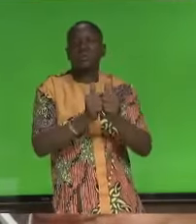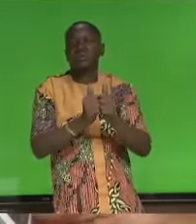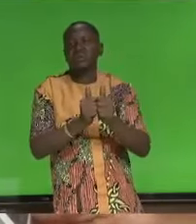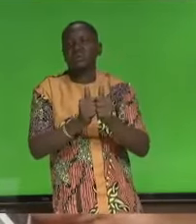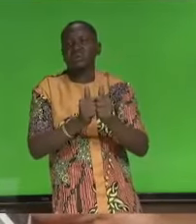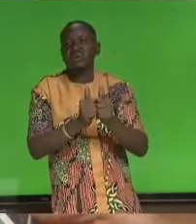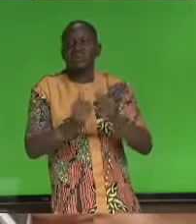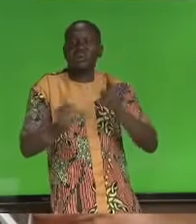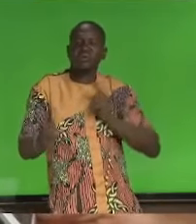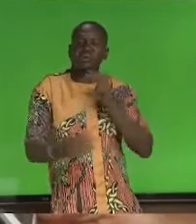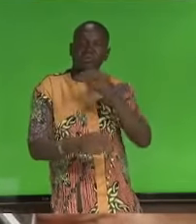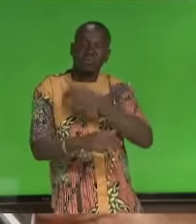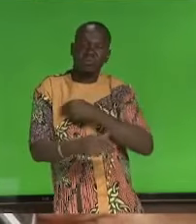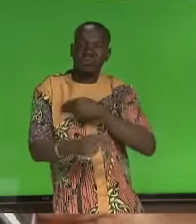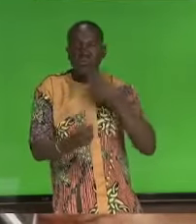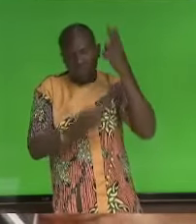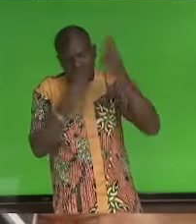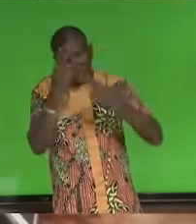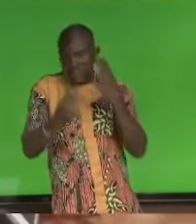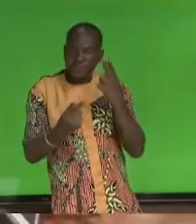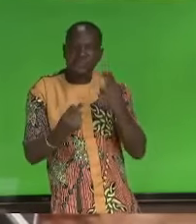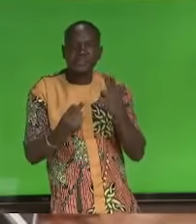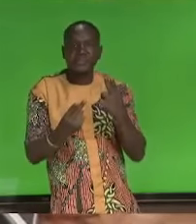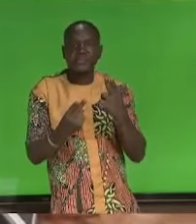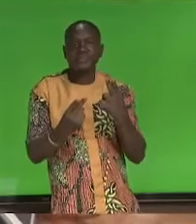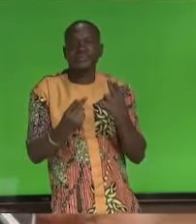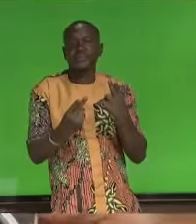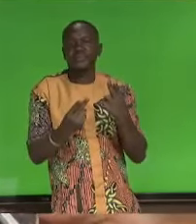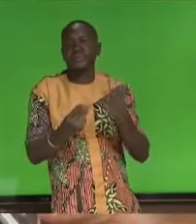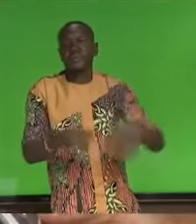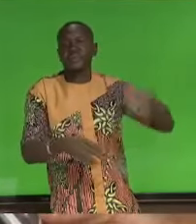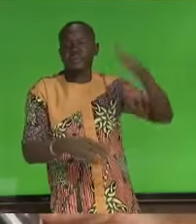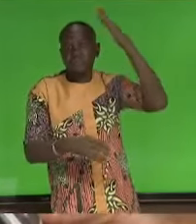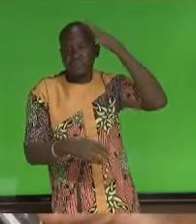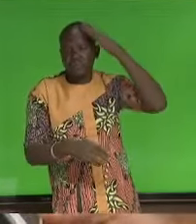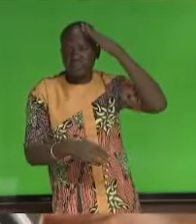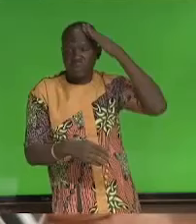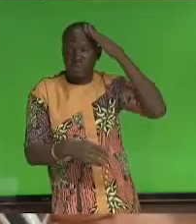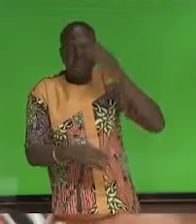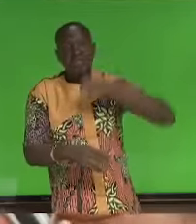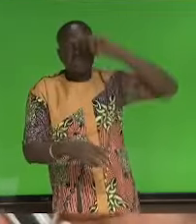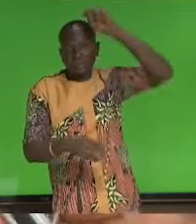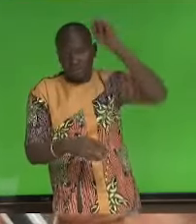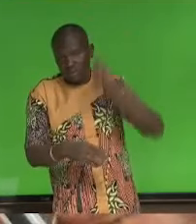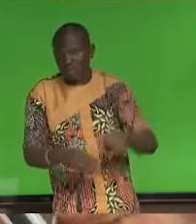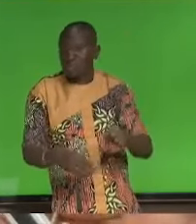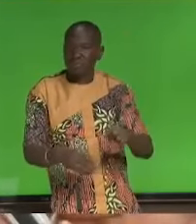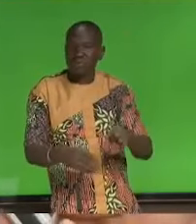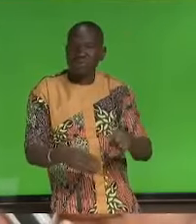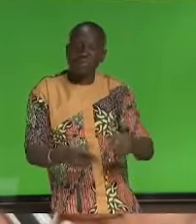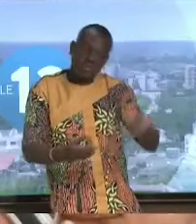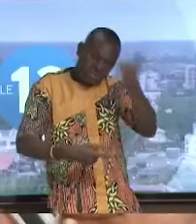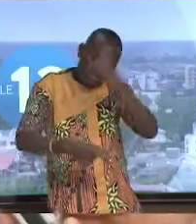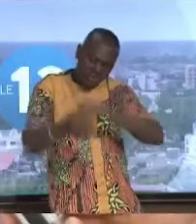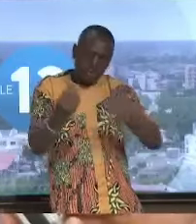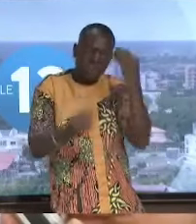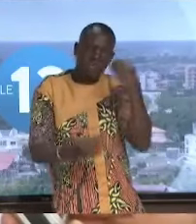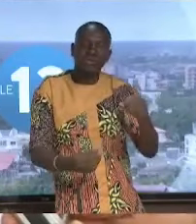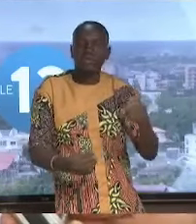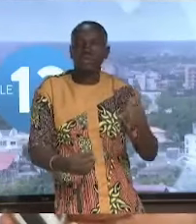avec notre façon de voir, à savoir qu'il faut redresser les choses pour